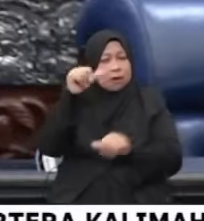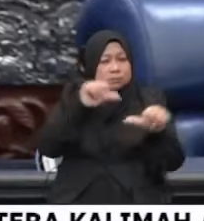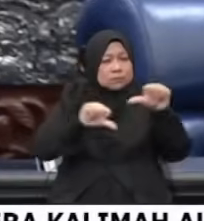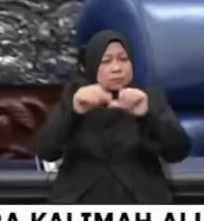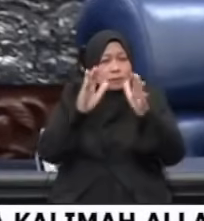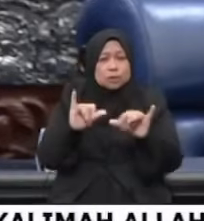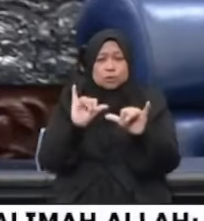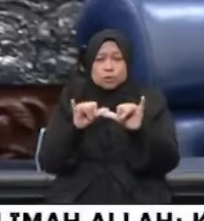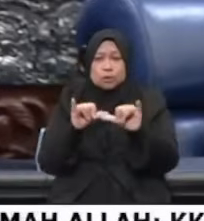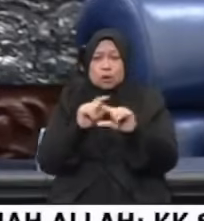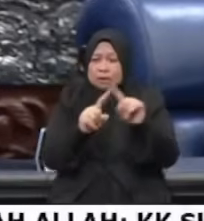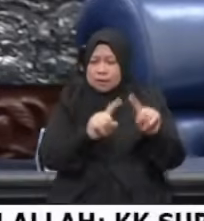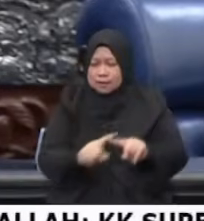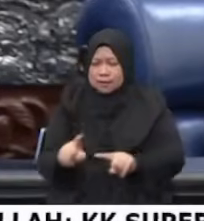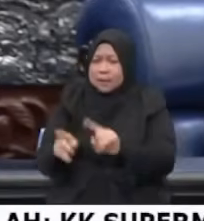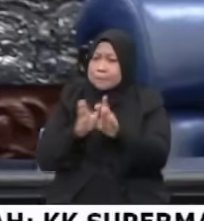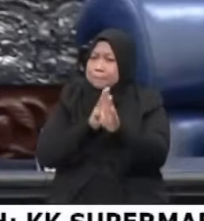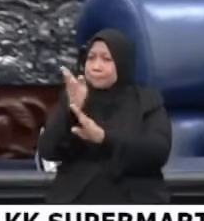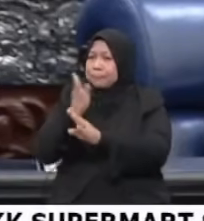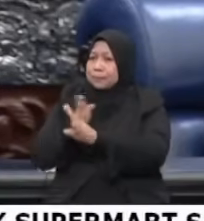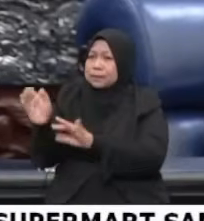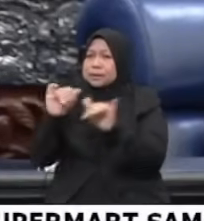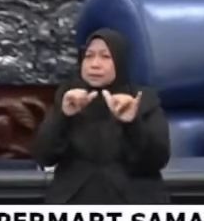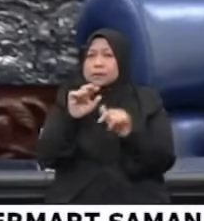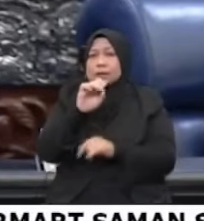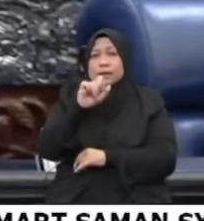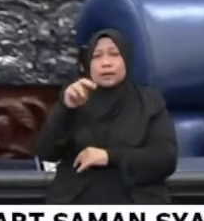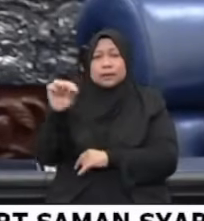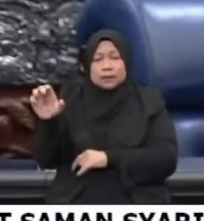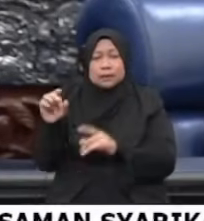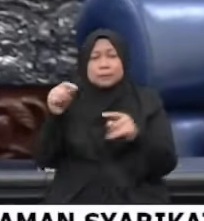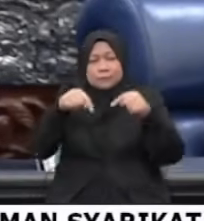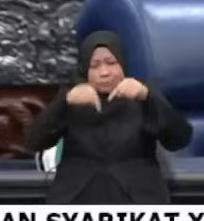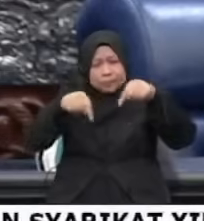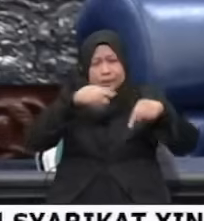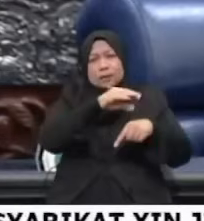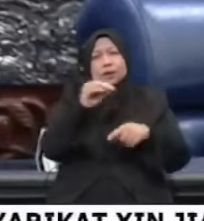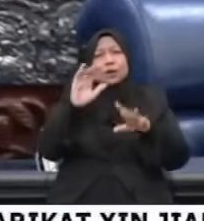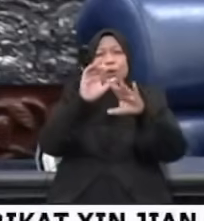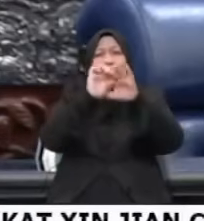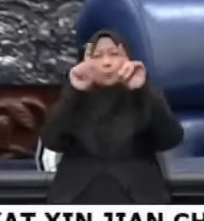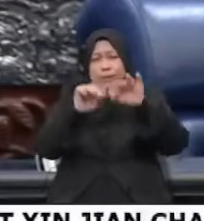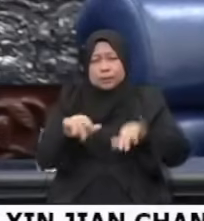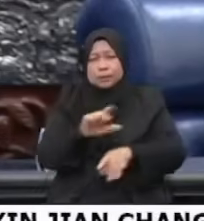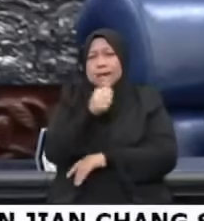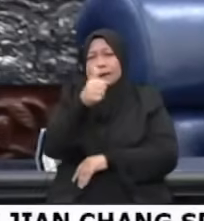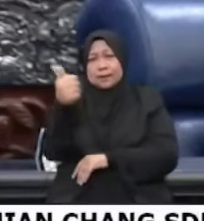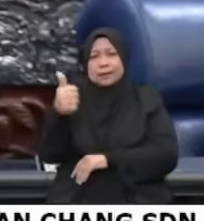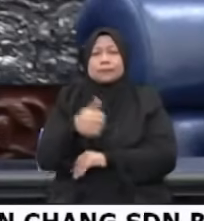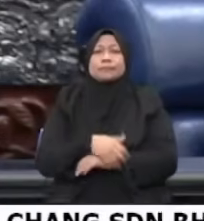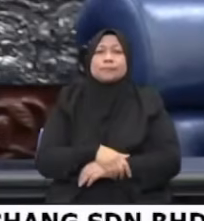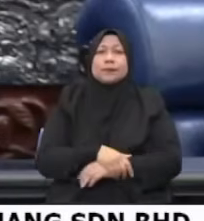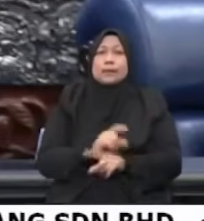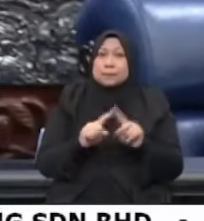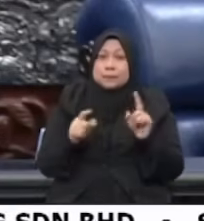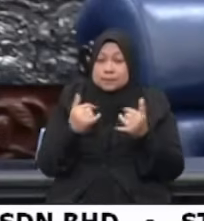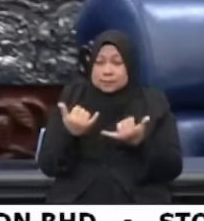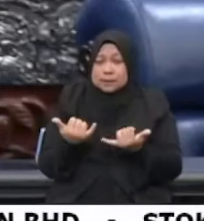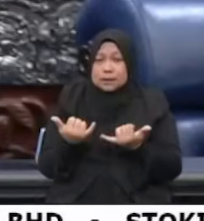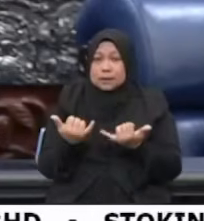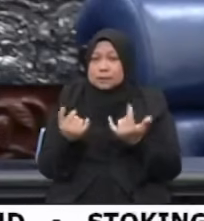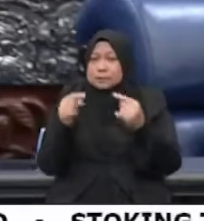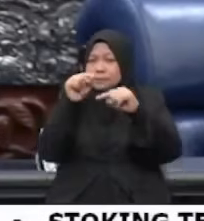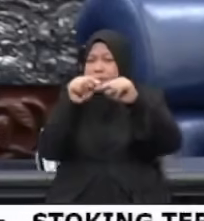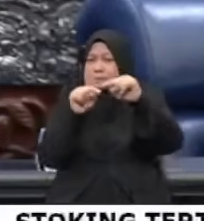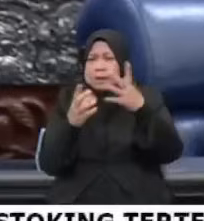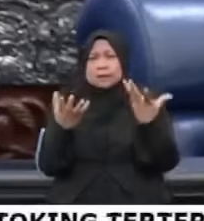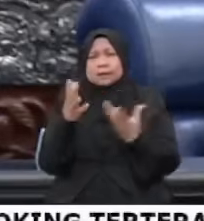jutera dalam pelbagai bidang jtera en mekatronik mekanikal komputer dan sebagainya namun sekarang ini nisbah